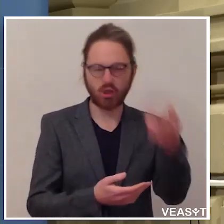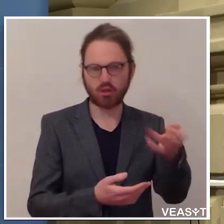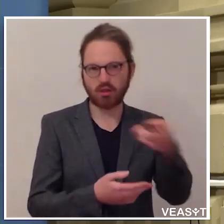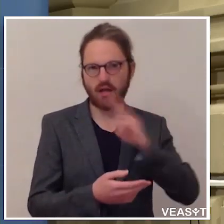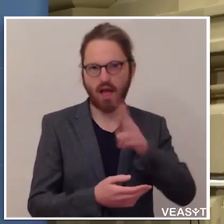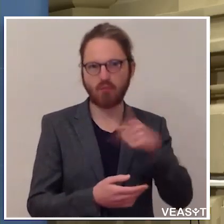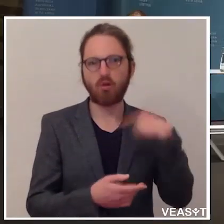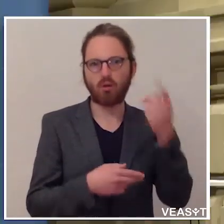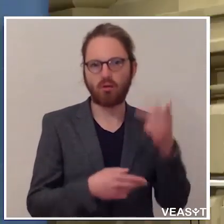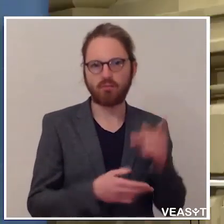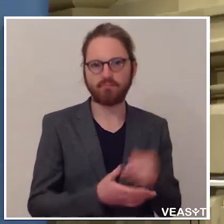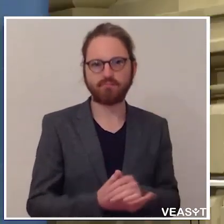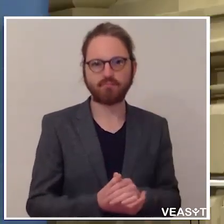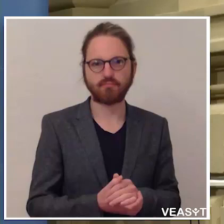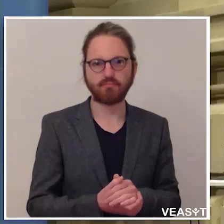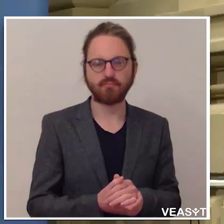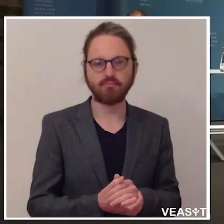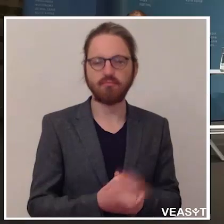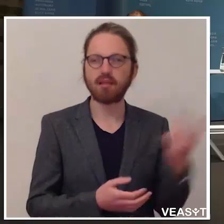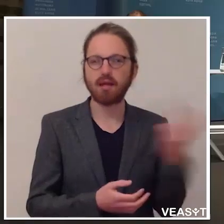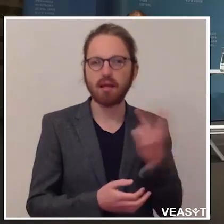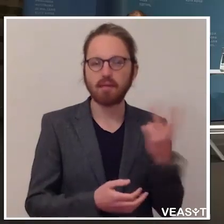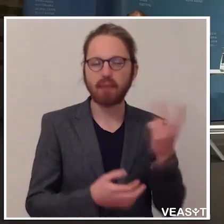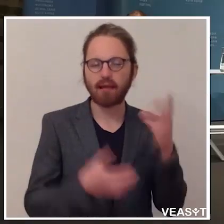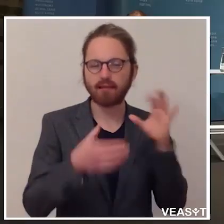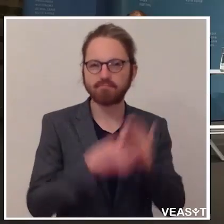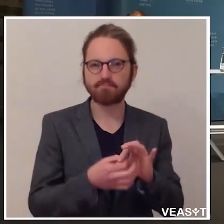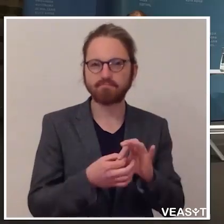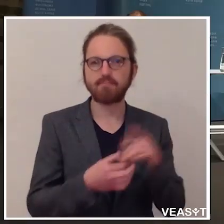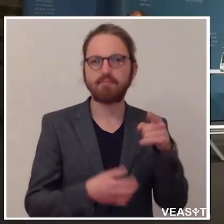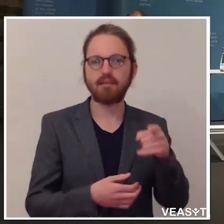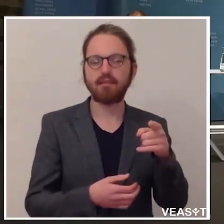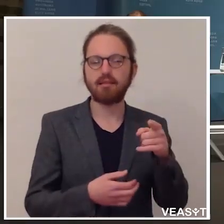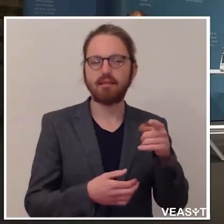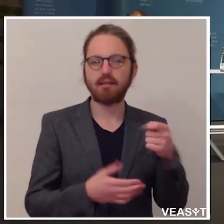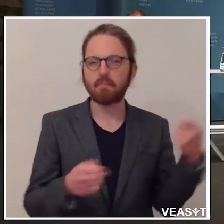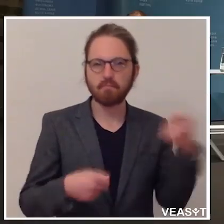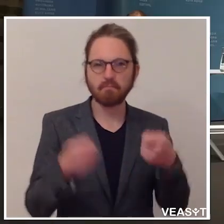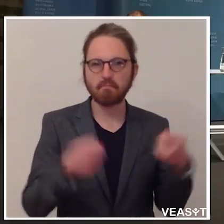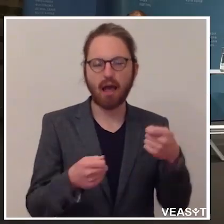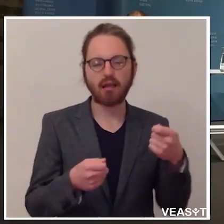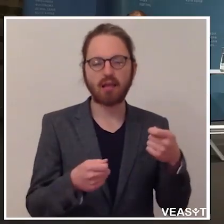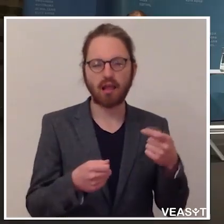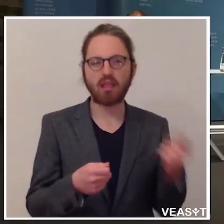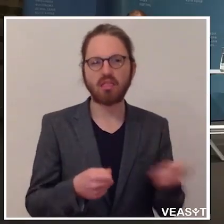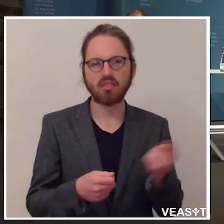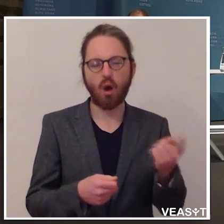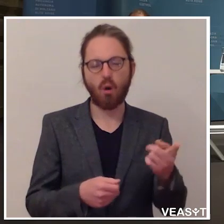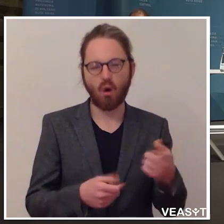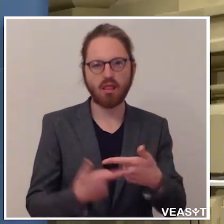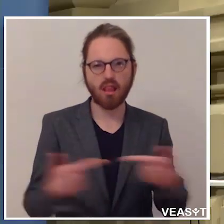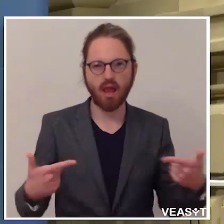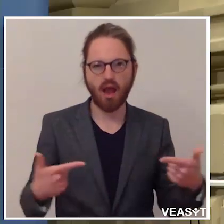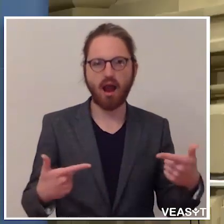rechtzeitig abschließen können. Beide beziehen sich darauf, dass es lange dauert, bis die Beiträge